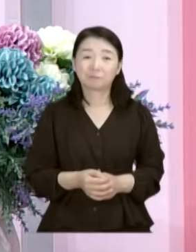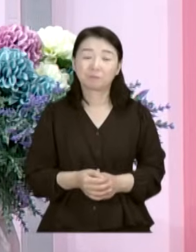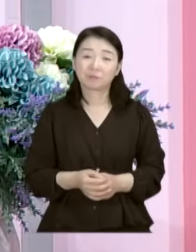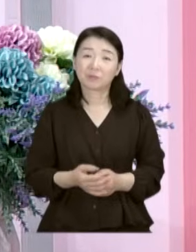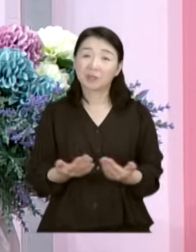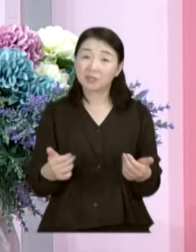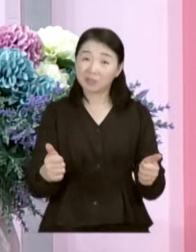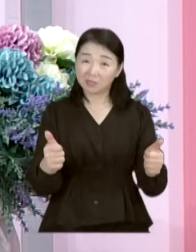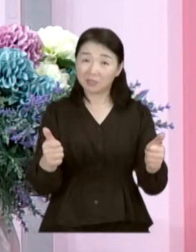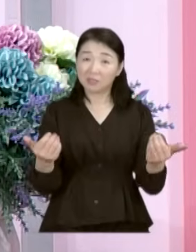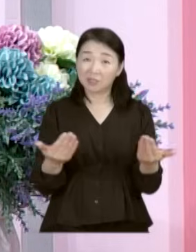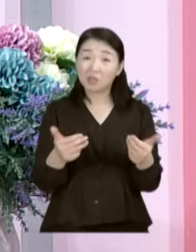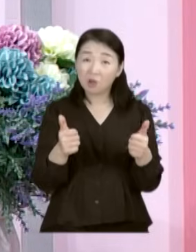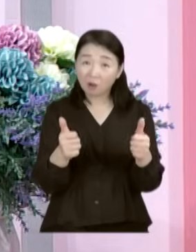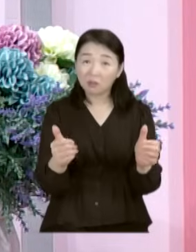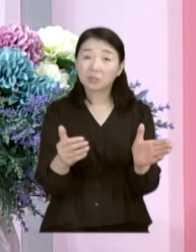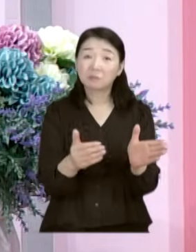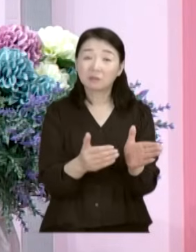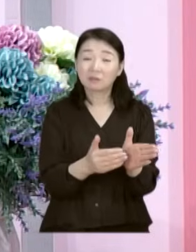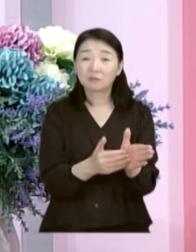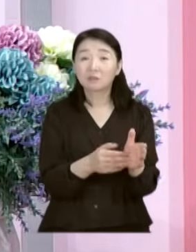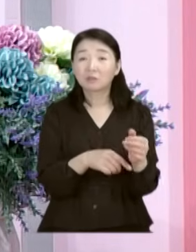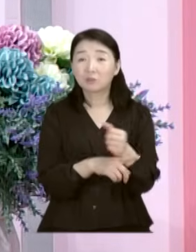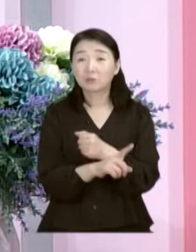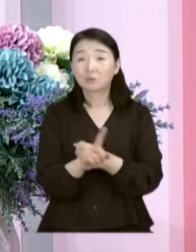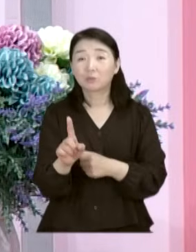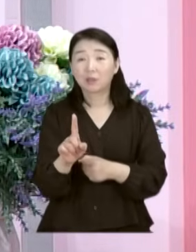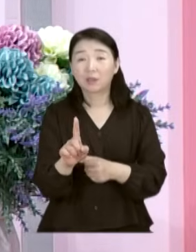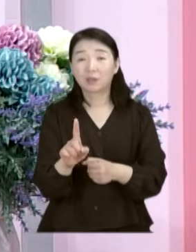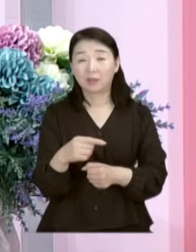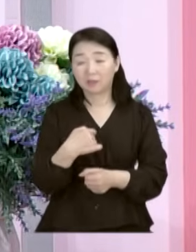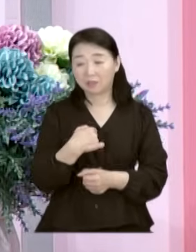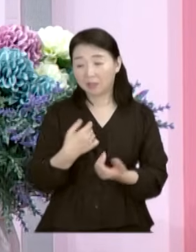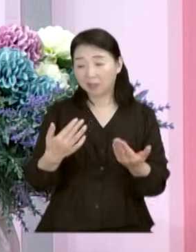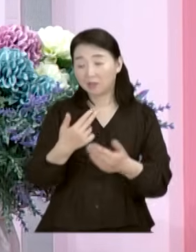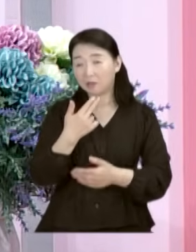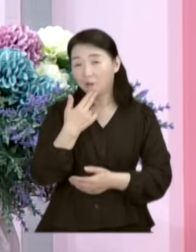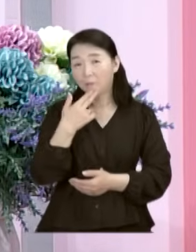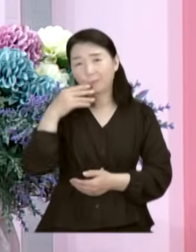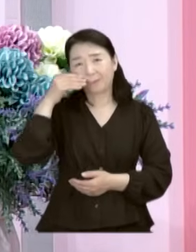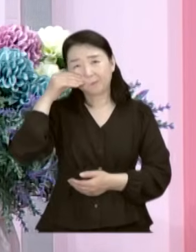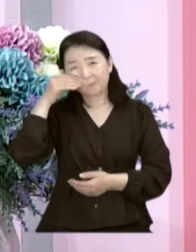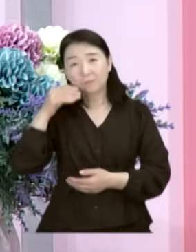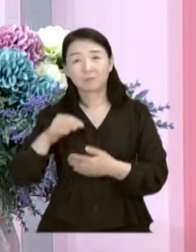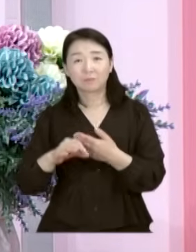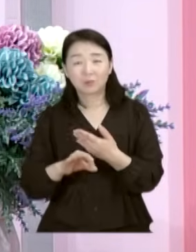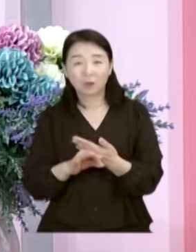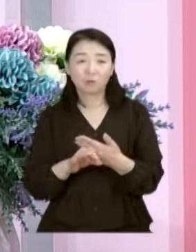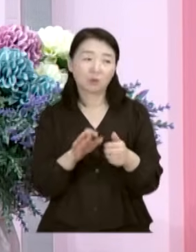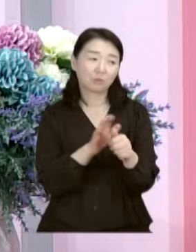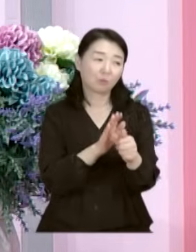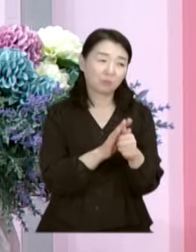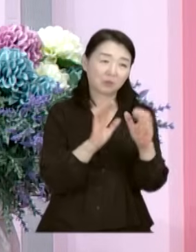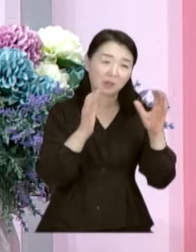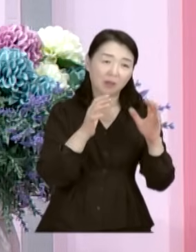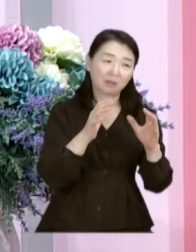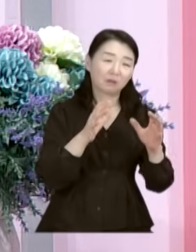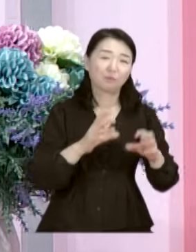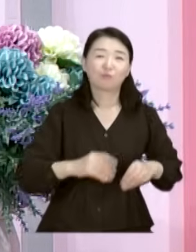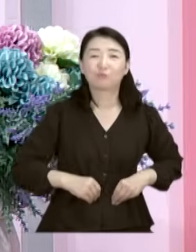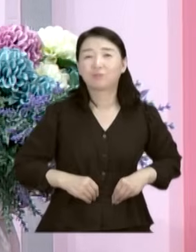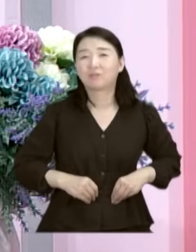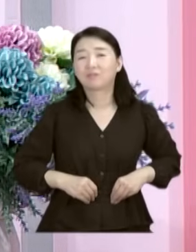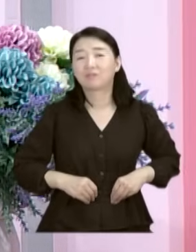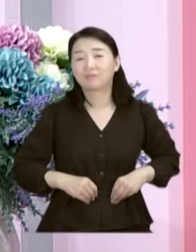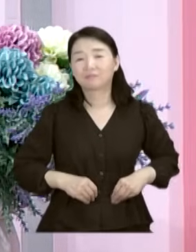열심히 일을 해야 되는 이유가 제가 일하지 않으면 저희가 돕는 아이들은